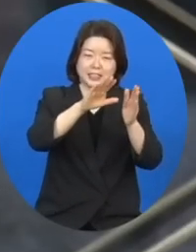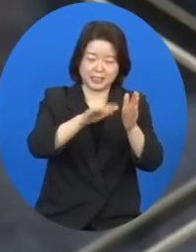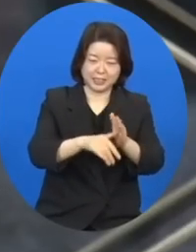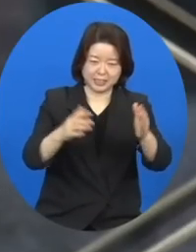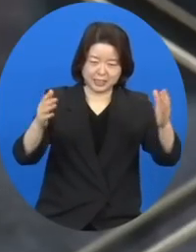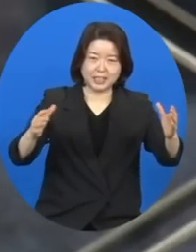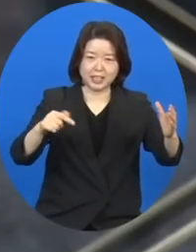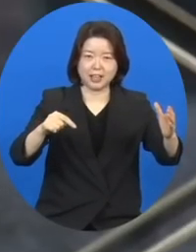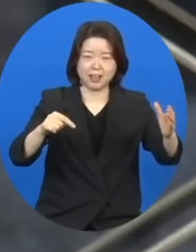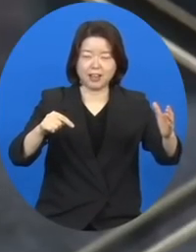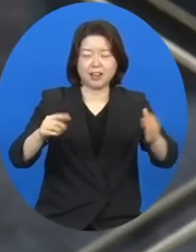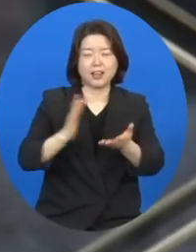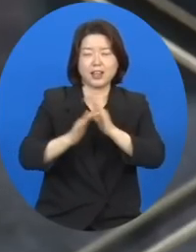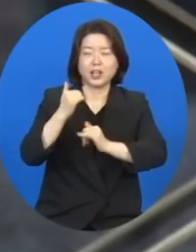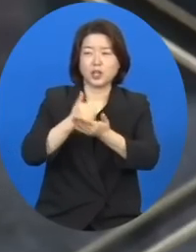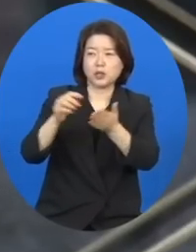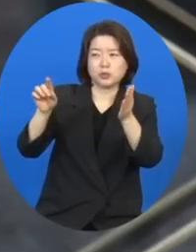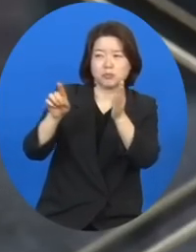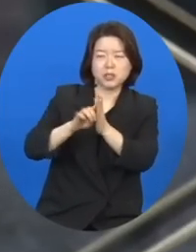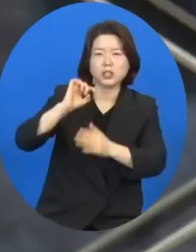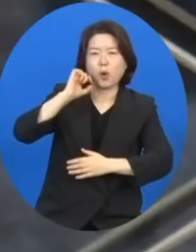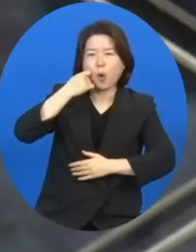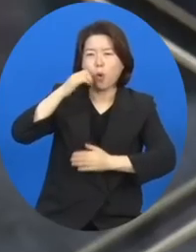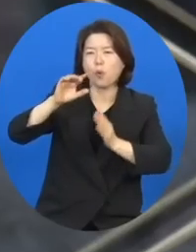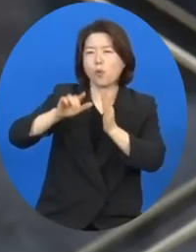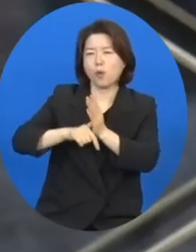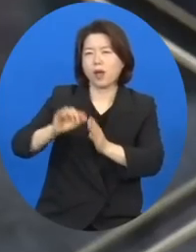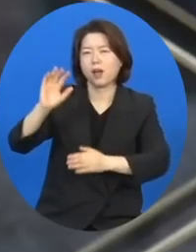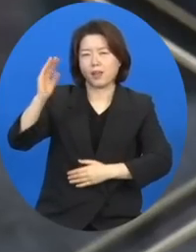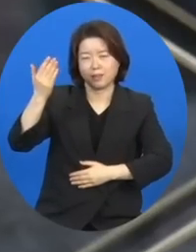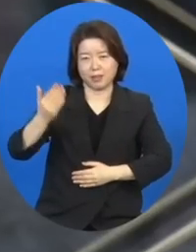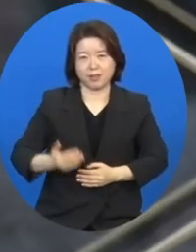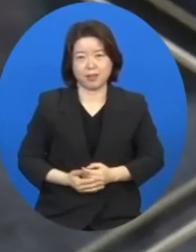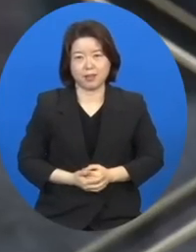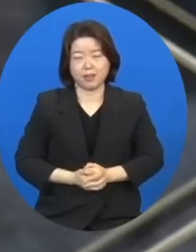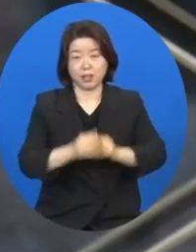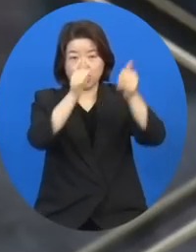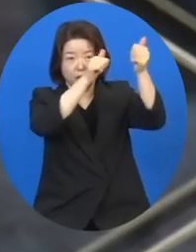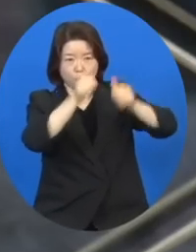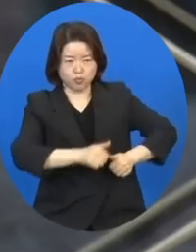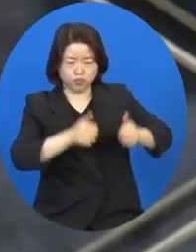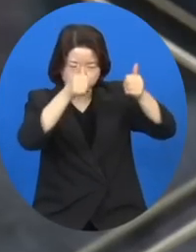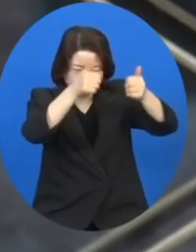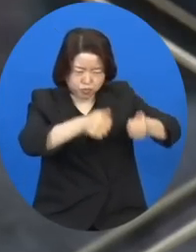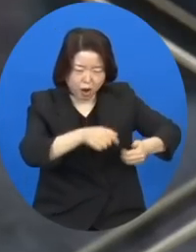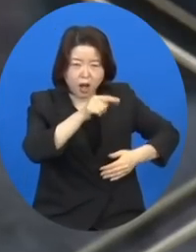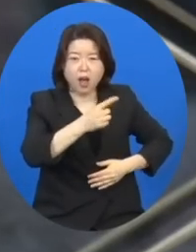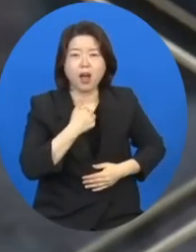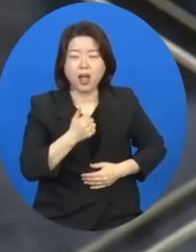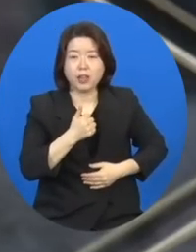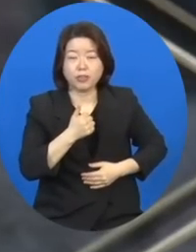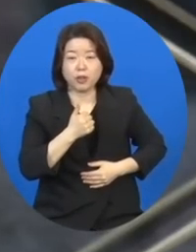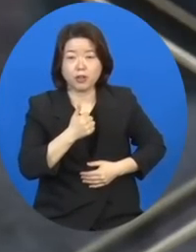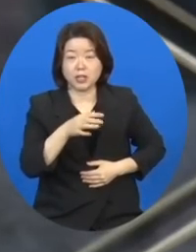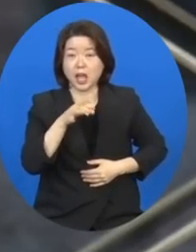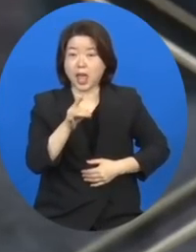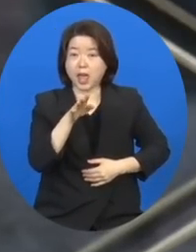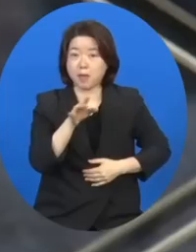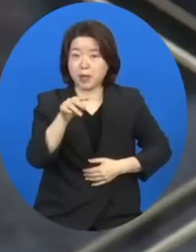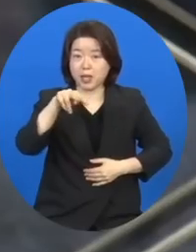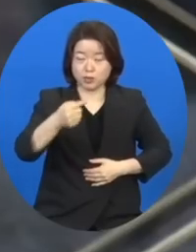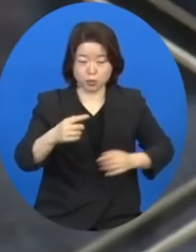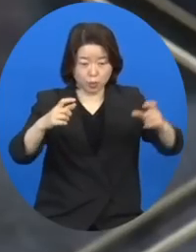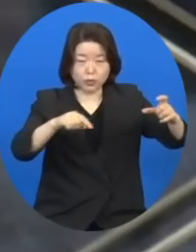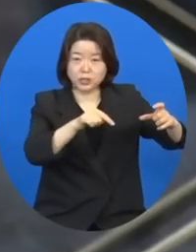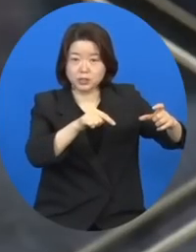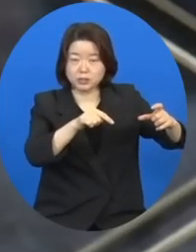예수님 믿기 점점 어려운 시대가 되어가고 있어요. 우상 숭배하는 도시였다고 에베소 교회가 그랬는데 지금요